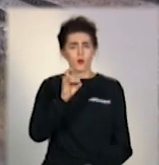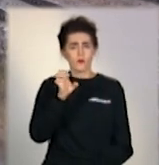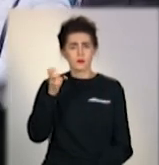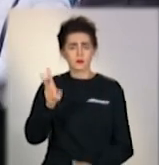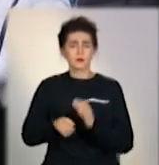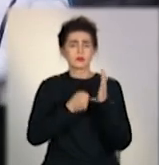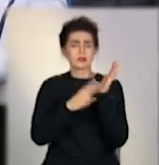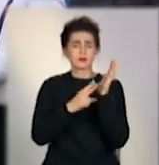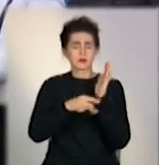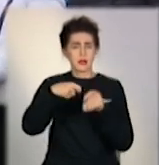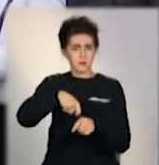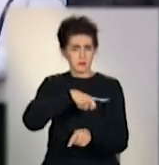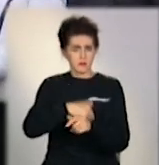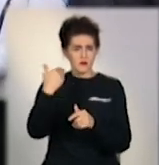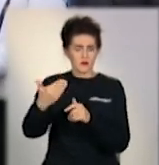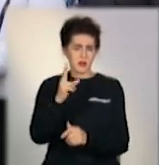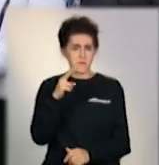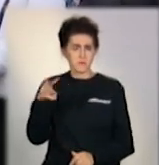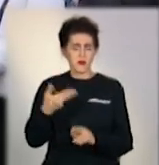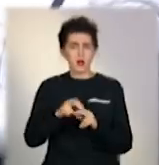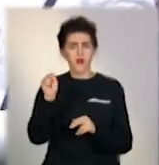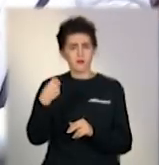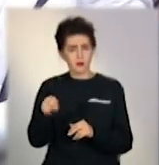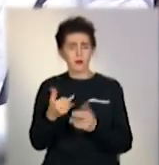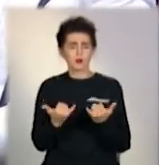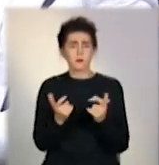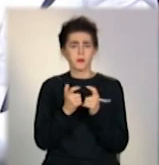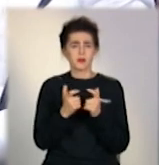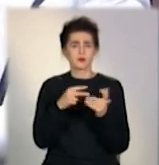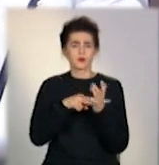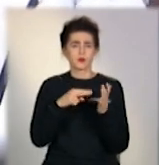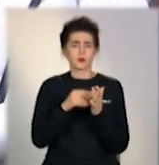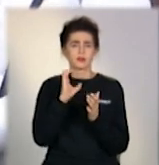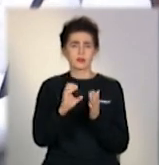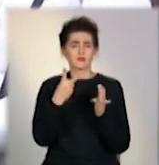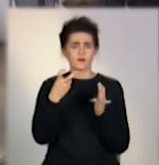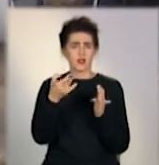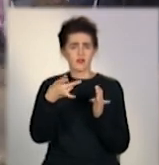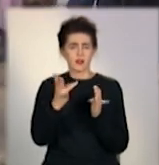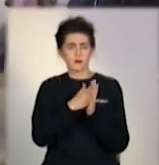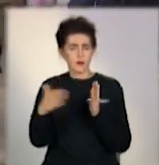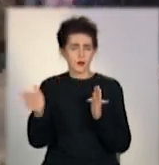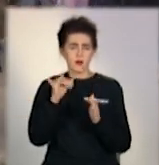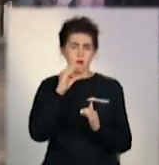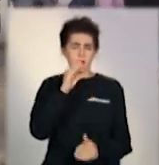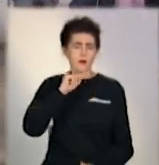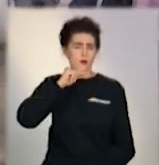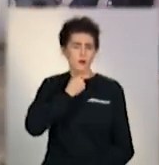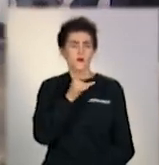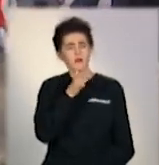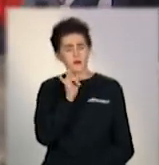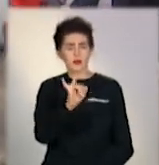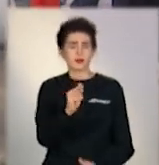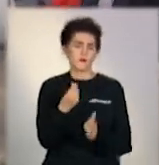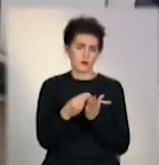кілометрів від Авдіївки. Нині маршрут подовжили. Квиток коштує від 200 гривень. Це економія і грошей, і часу,